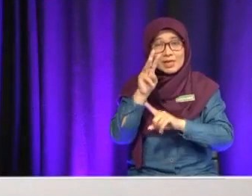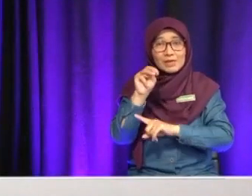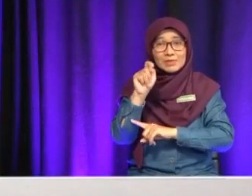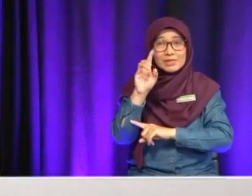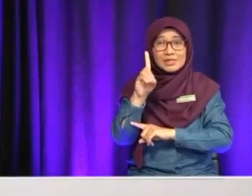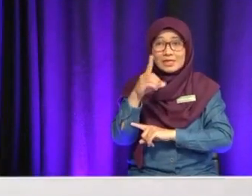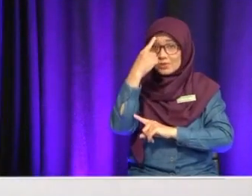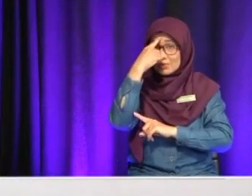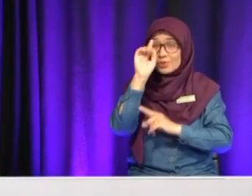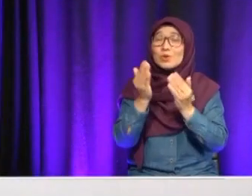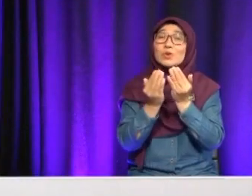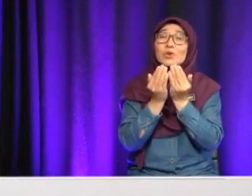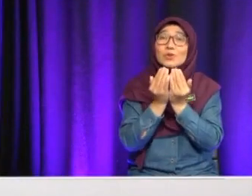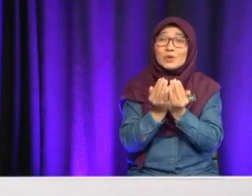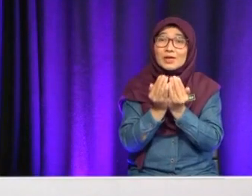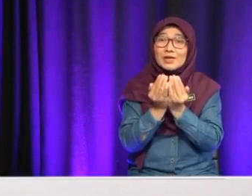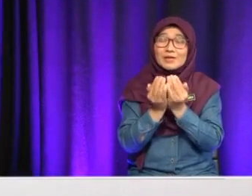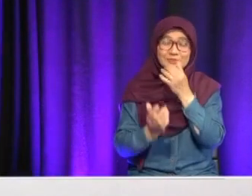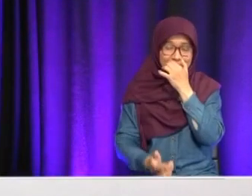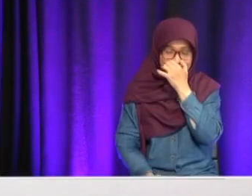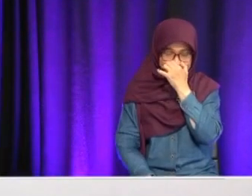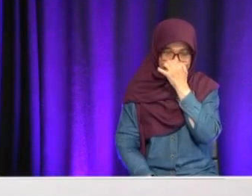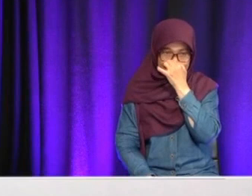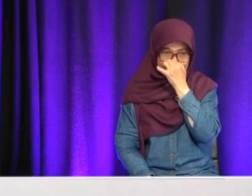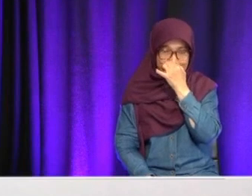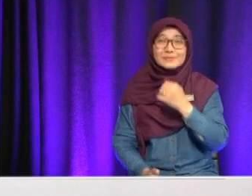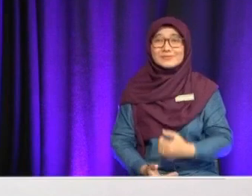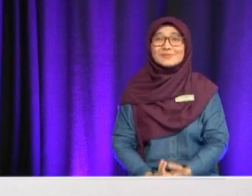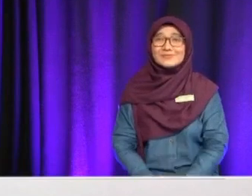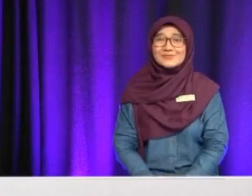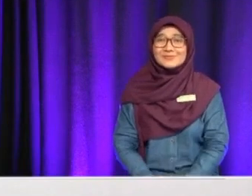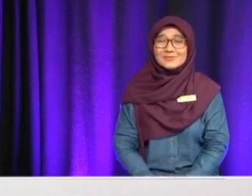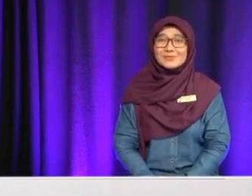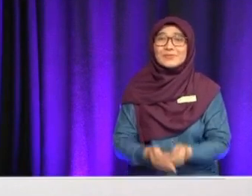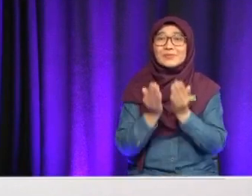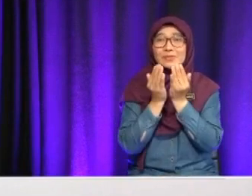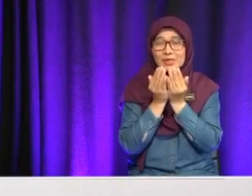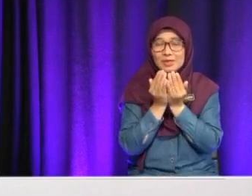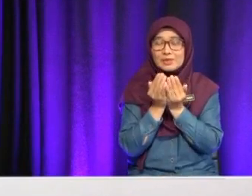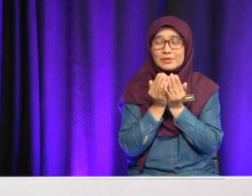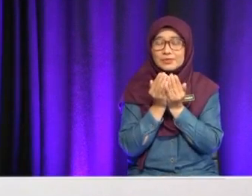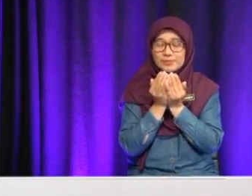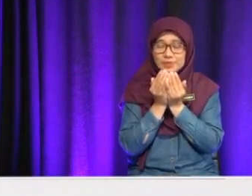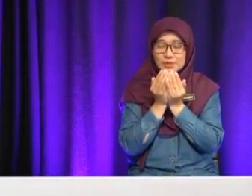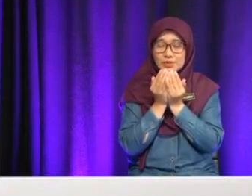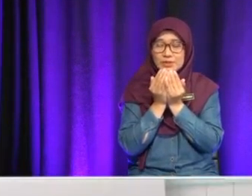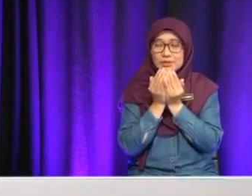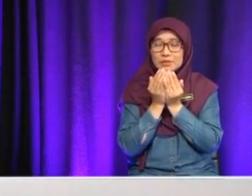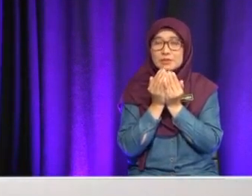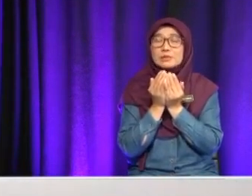silakan. Jazah. Okey, baik Afi. A'udzu billahi minasyaitanir rajim.